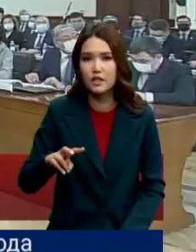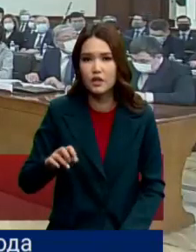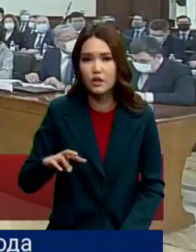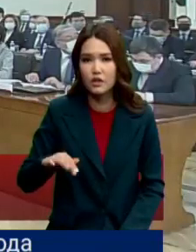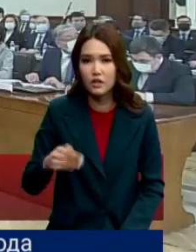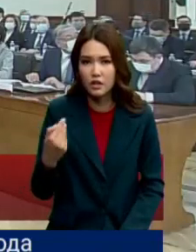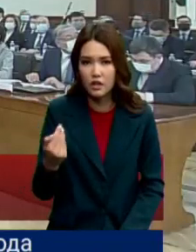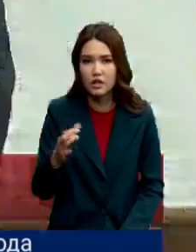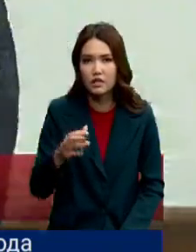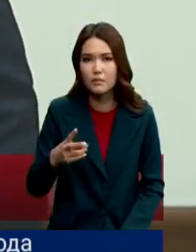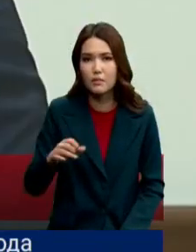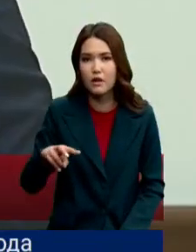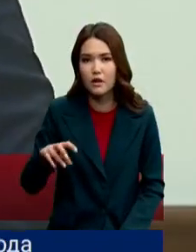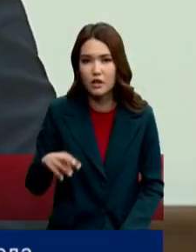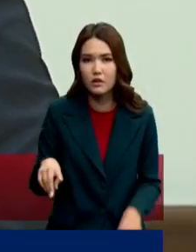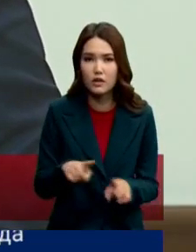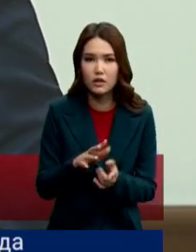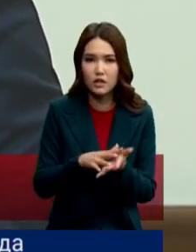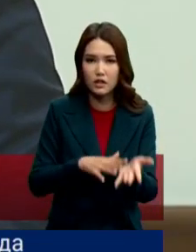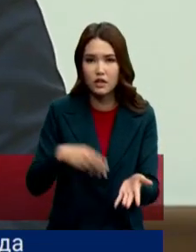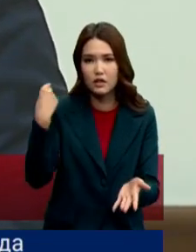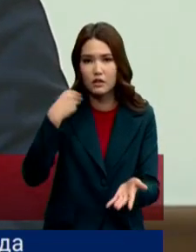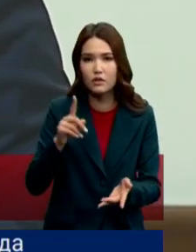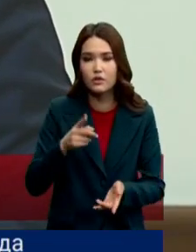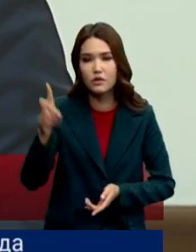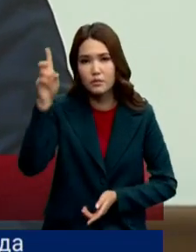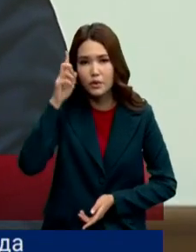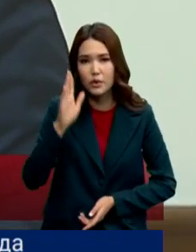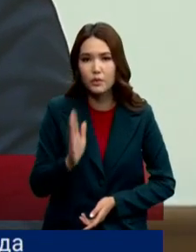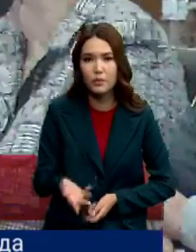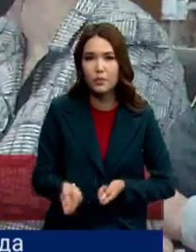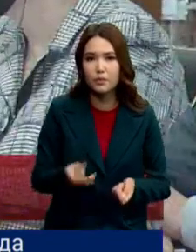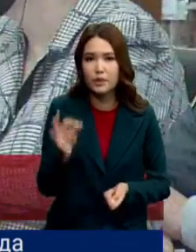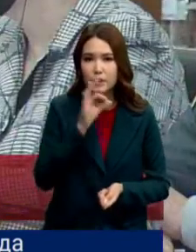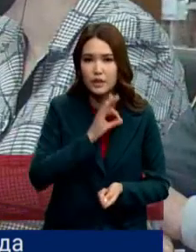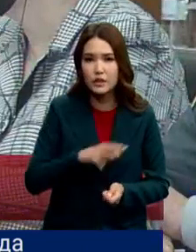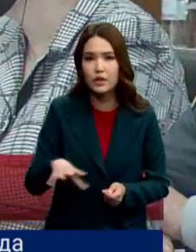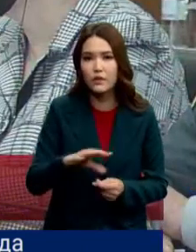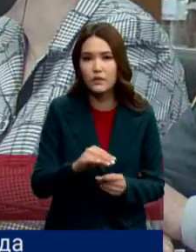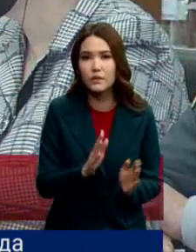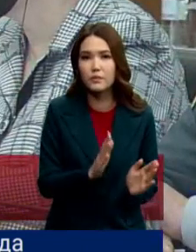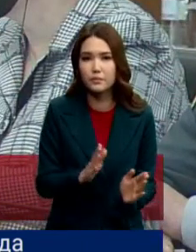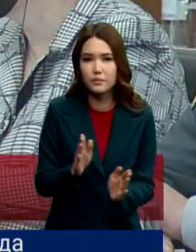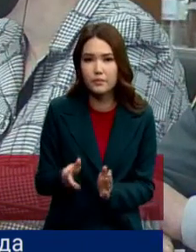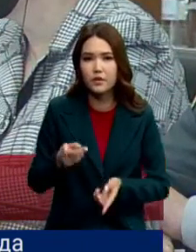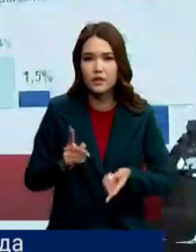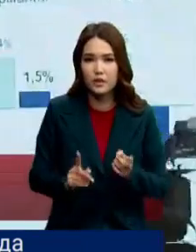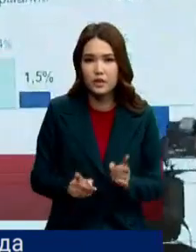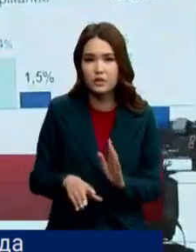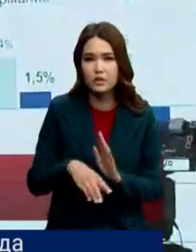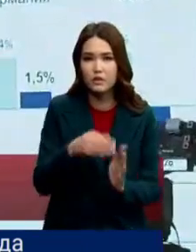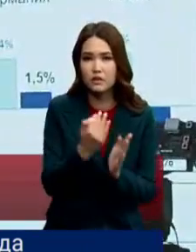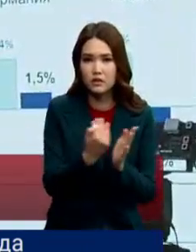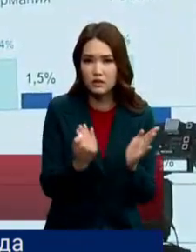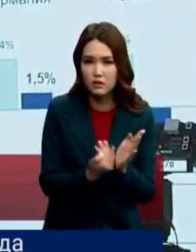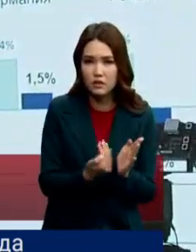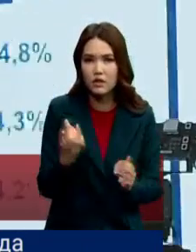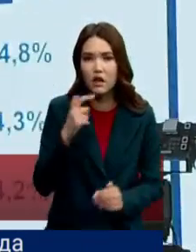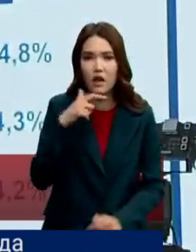тенге. Смаилов также заверил президента, что правительством будут предприняты все меры по реализации предвыборной программы.